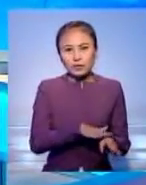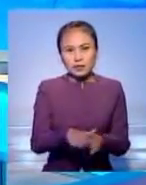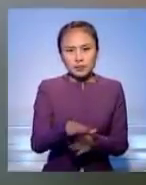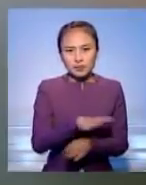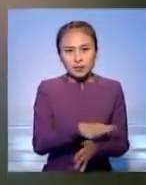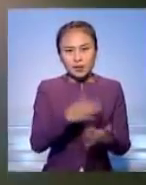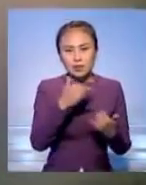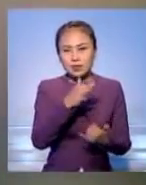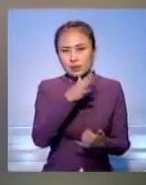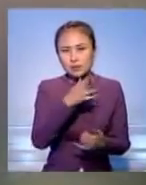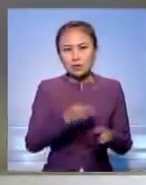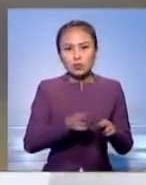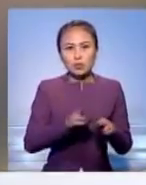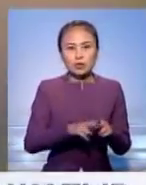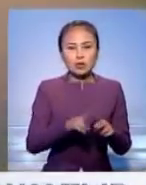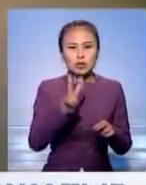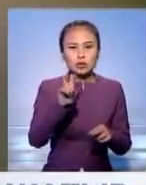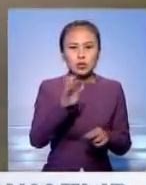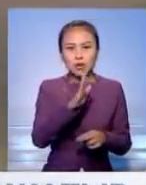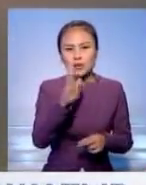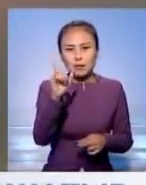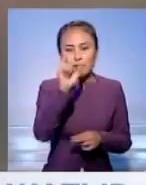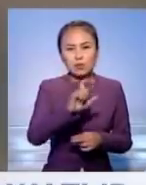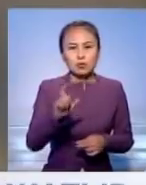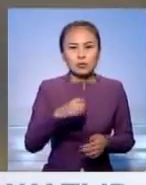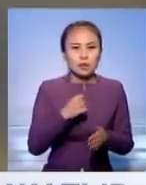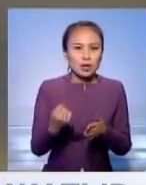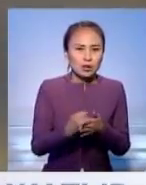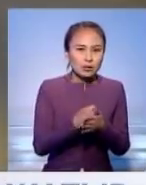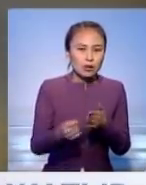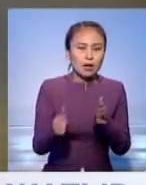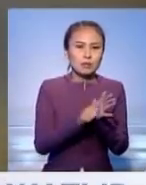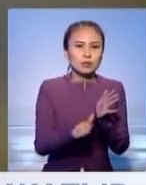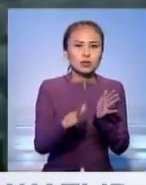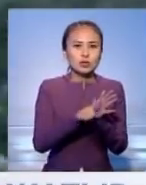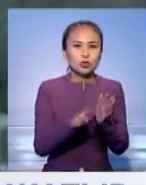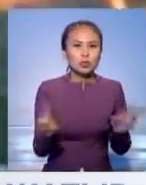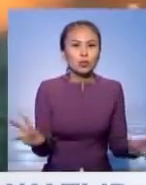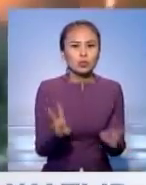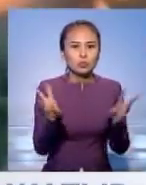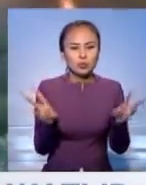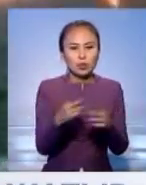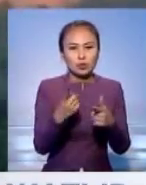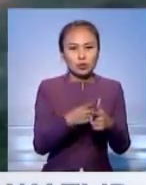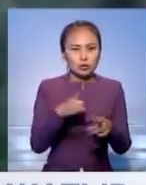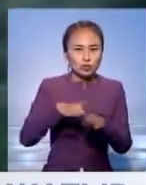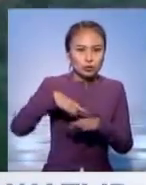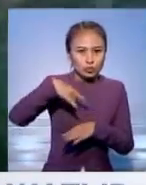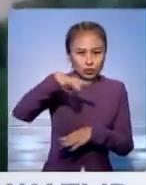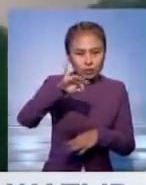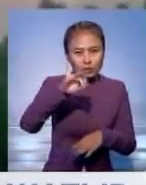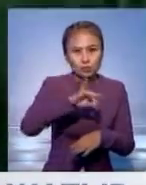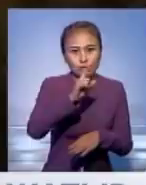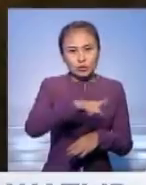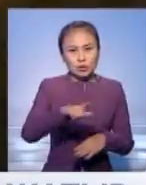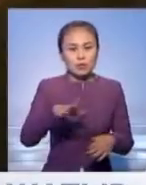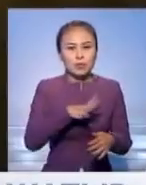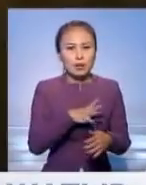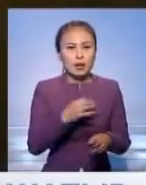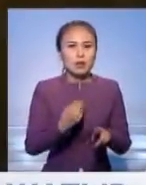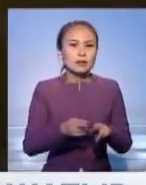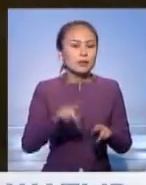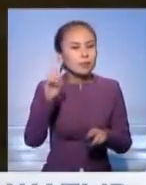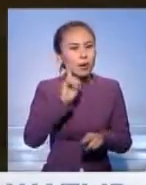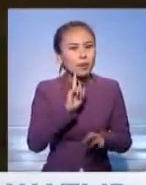орындауға шақыруда. Қазір тілсіз жаумен 200-ден астам маман күресіп жатыр. 67 өрт сөндіру көлігі, тікұшақтар және ұшақтар жұмылдырылған.